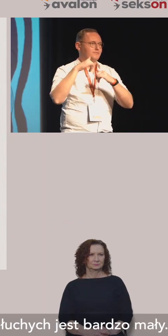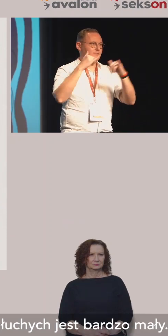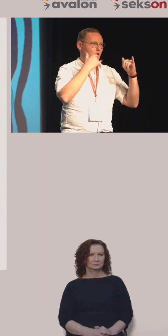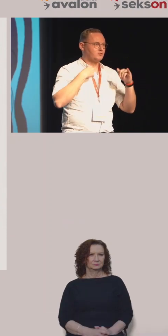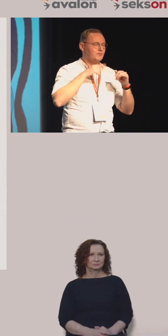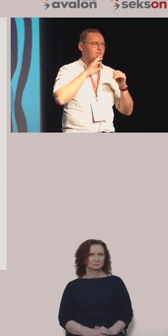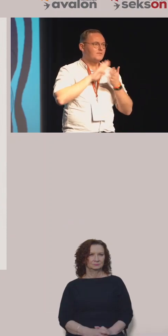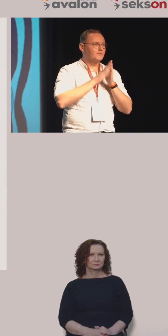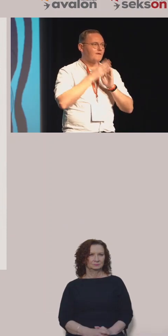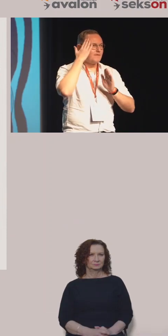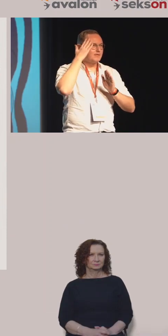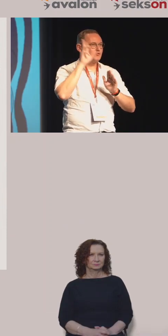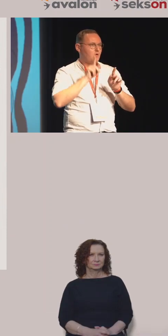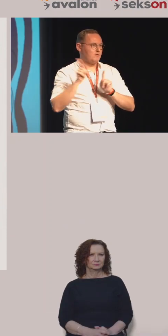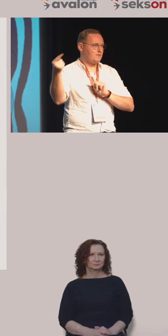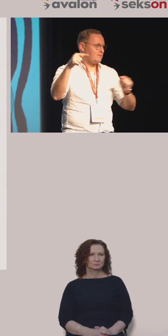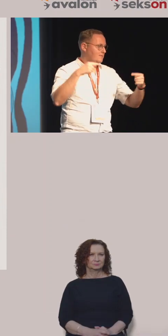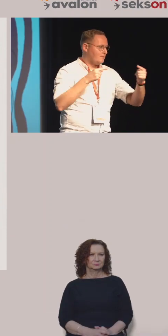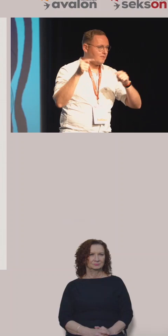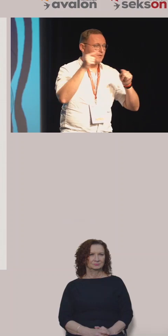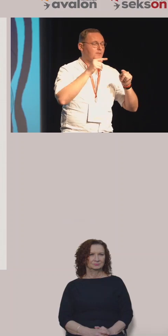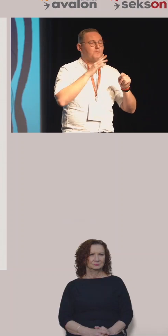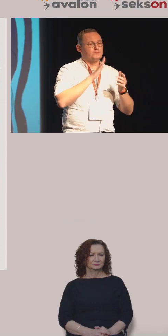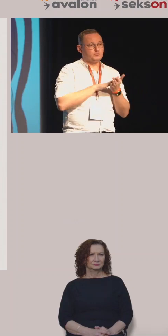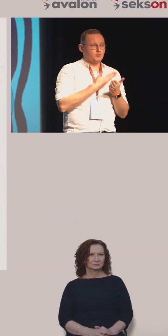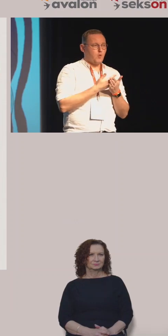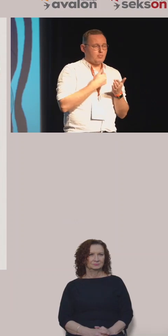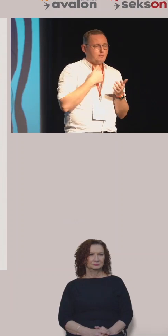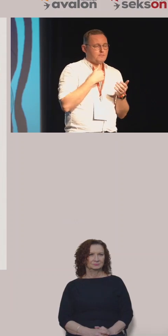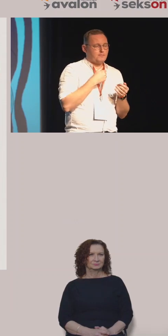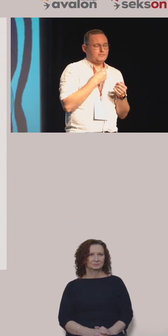mały. Wszyscy się wzajemnie znamy.